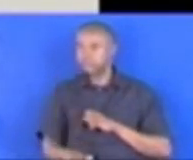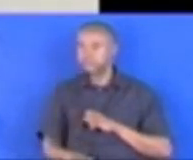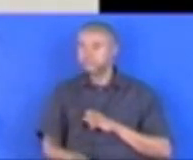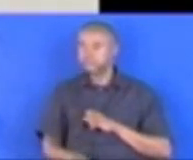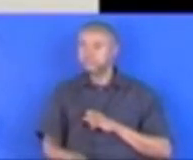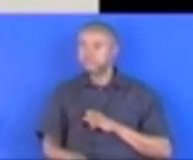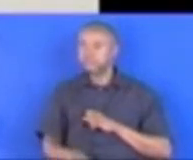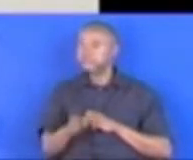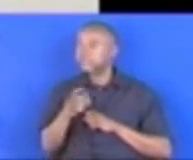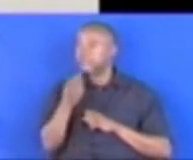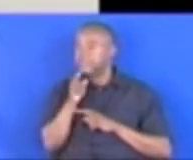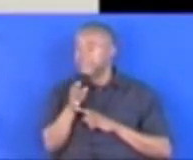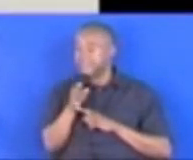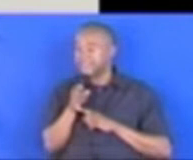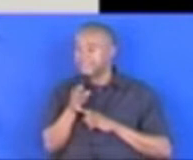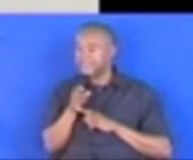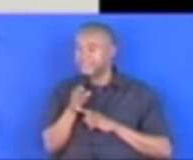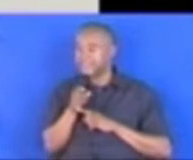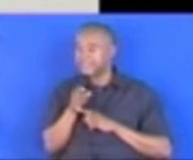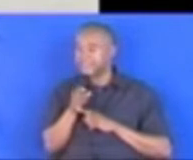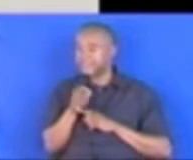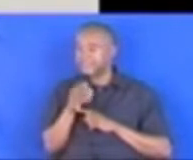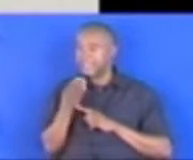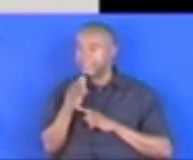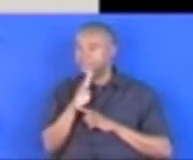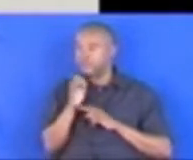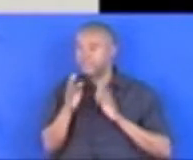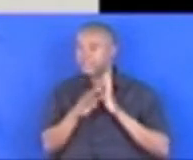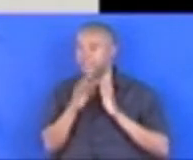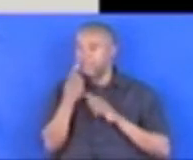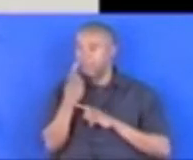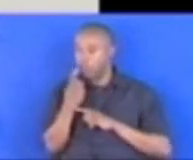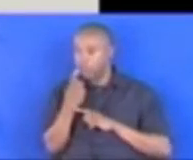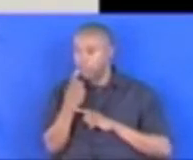507,218,152,321, ambapo kati ya fedha hizo shilingi bilioni